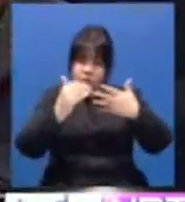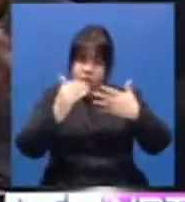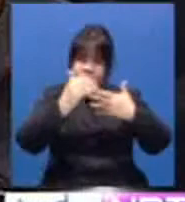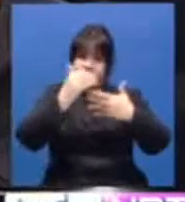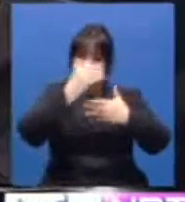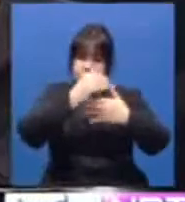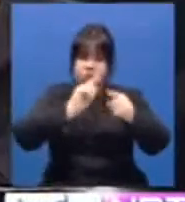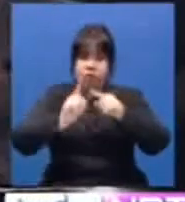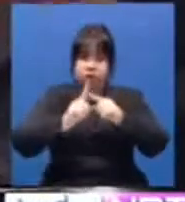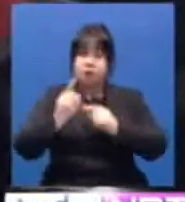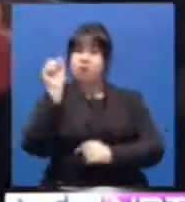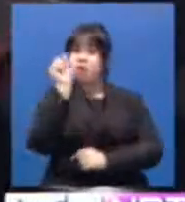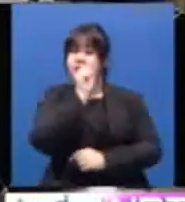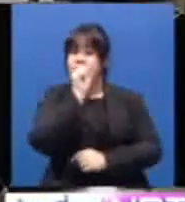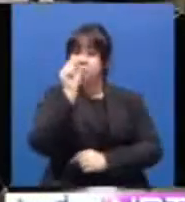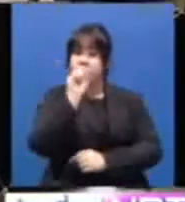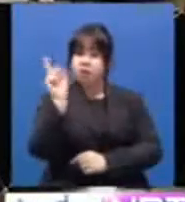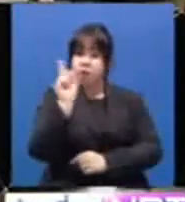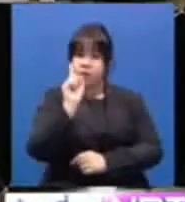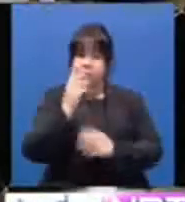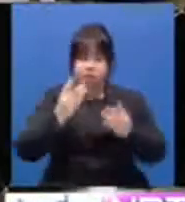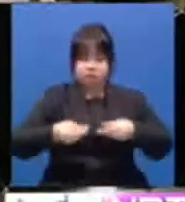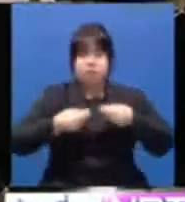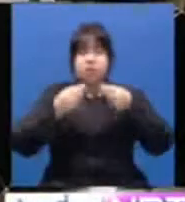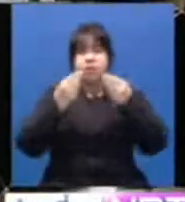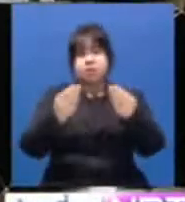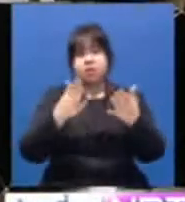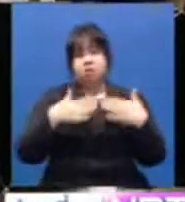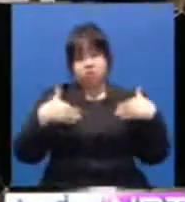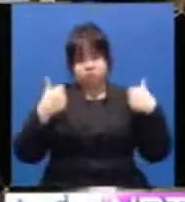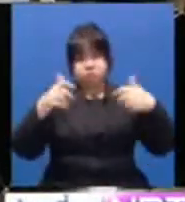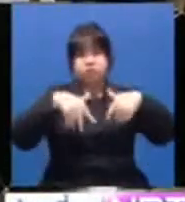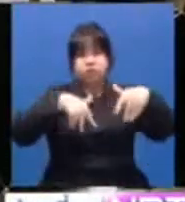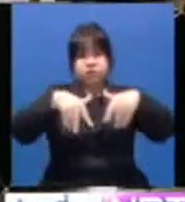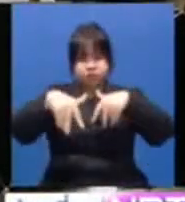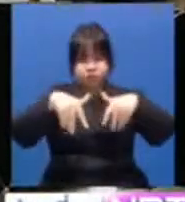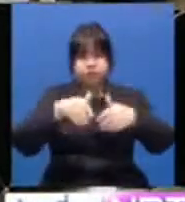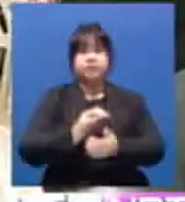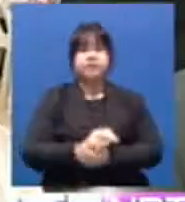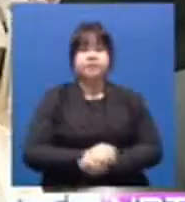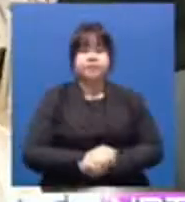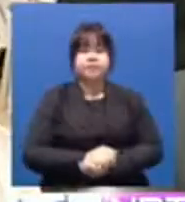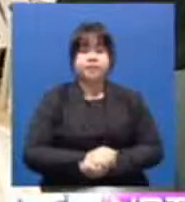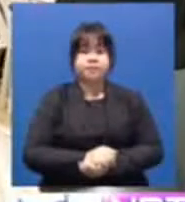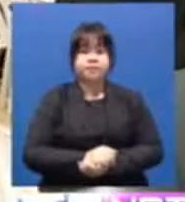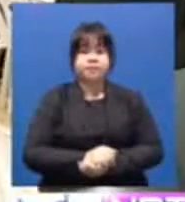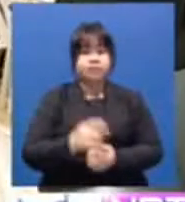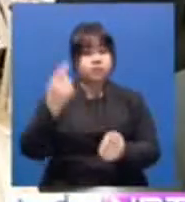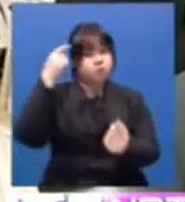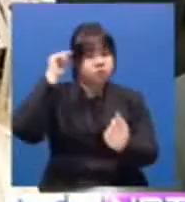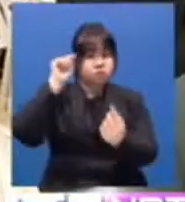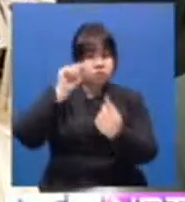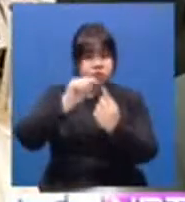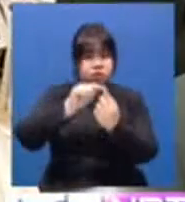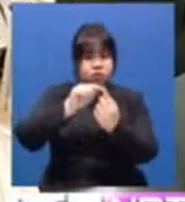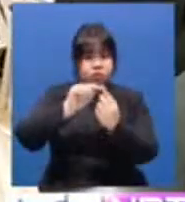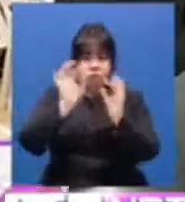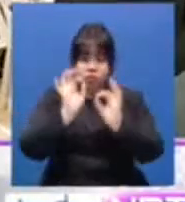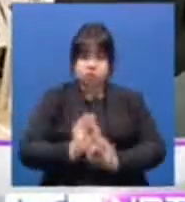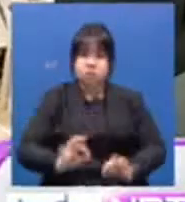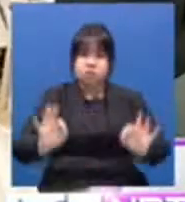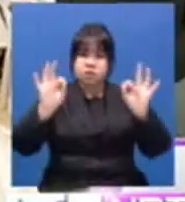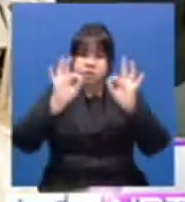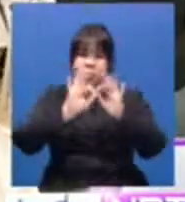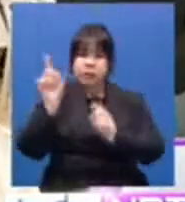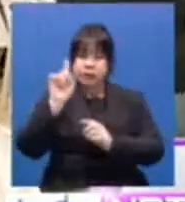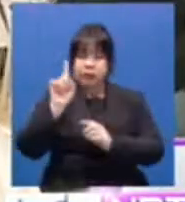โดยนำบทเพลงเป็นตัวถ่ายทอดส่งความสุขไปยังประชาชน มีวัตถุประสงค์สำคัญเพื่อตอบโจทย์